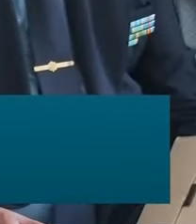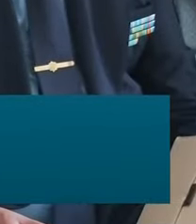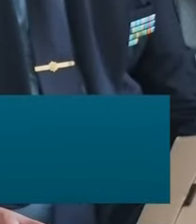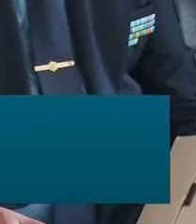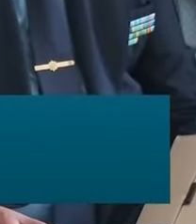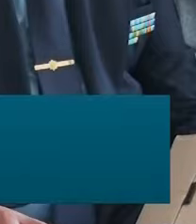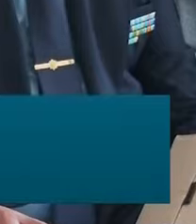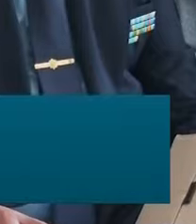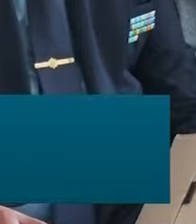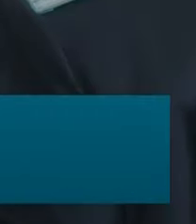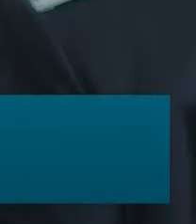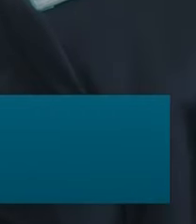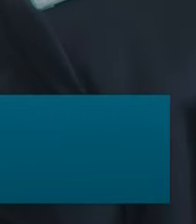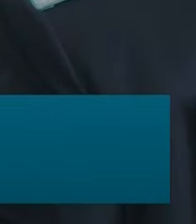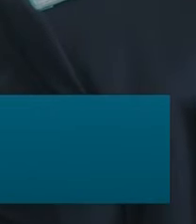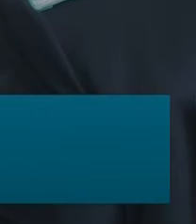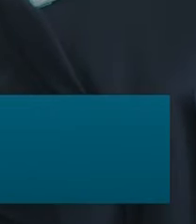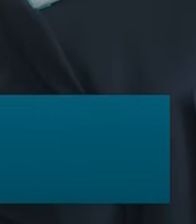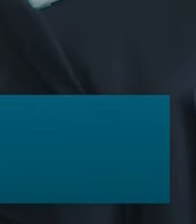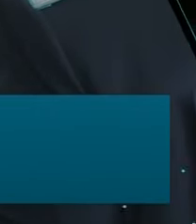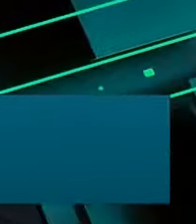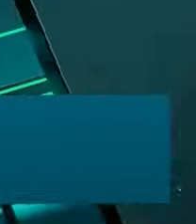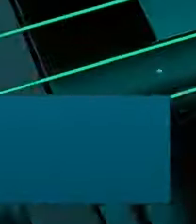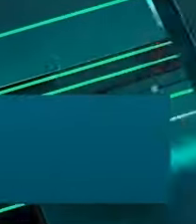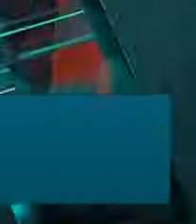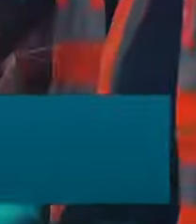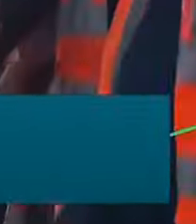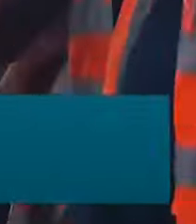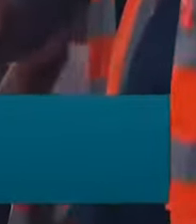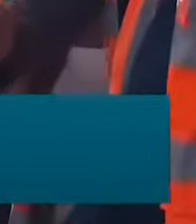вопросы, в числе которых и ситуация с сибирской язвой.